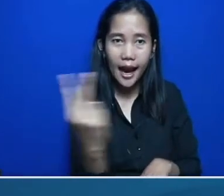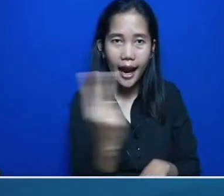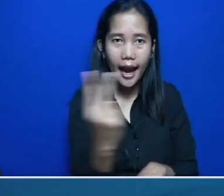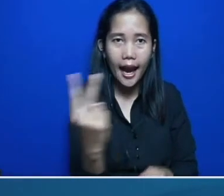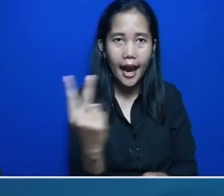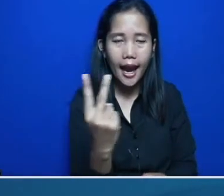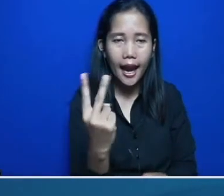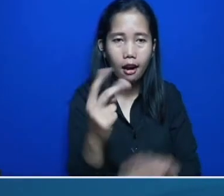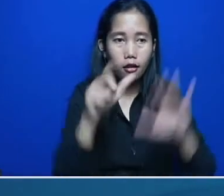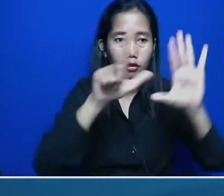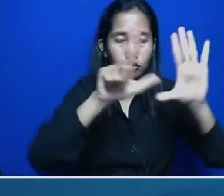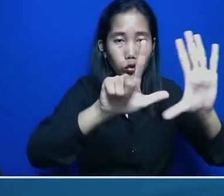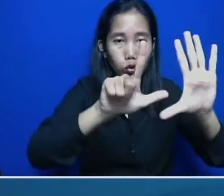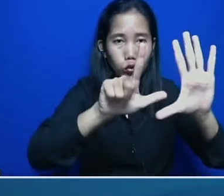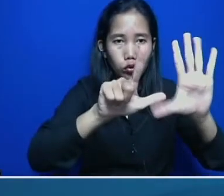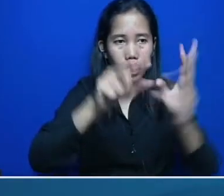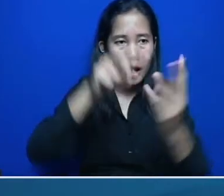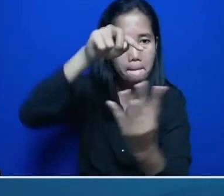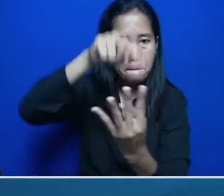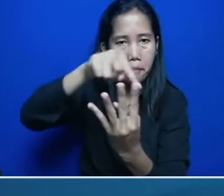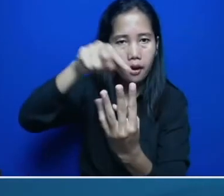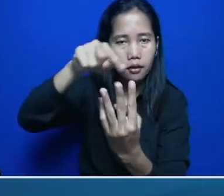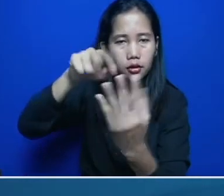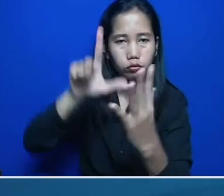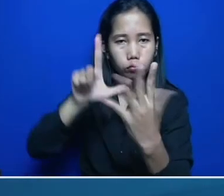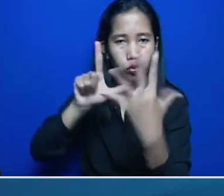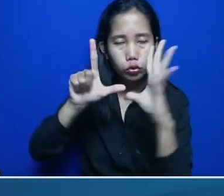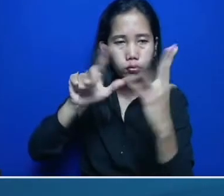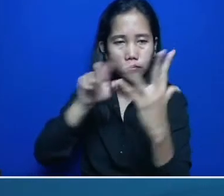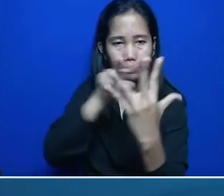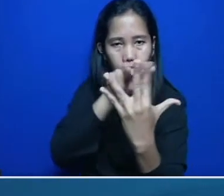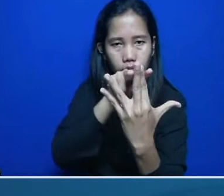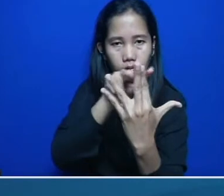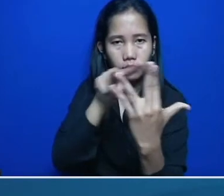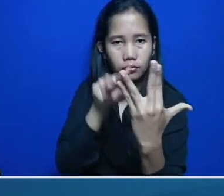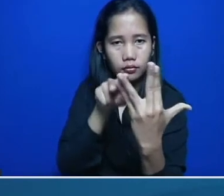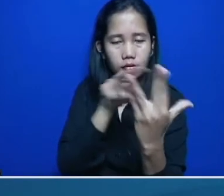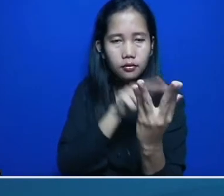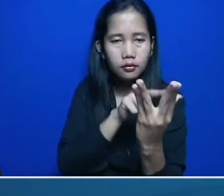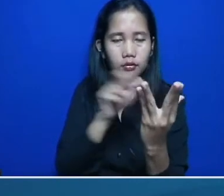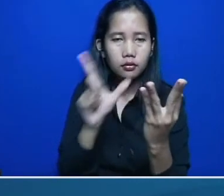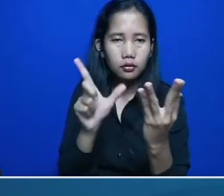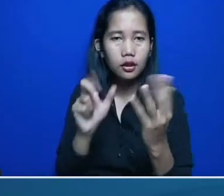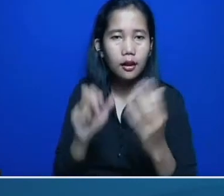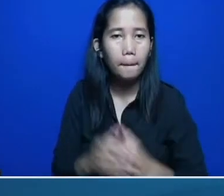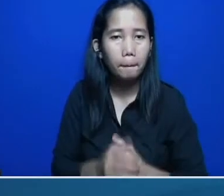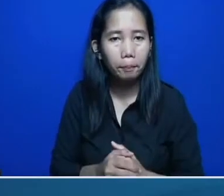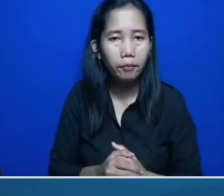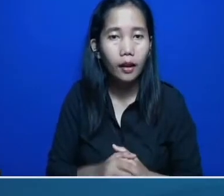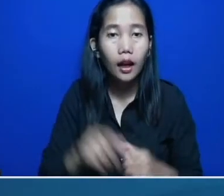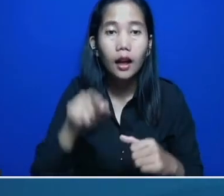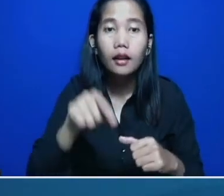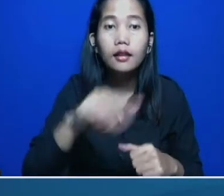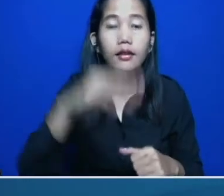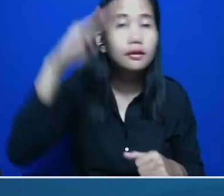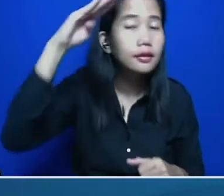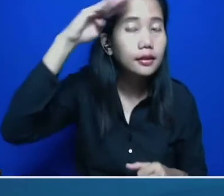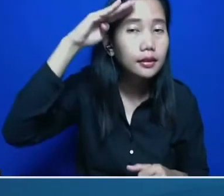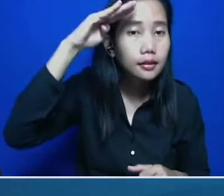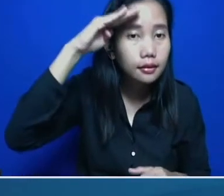ini clean dan anklin ya kalau Dila Bahasa Inggris